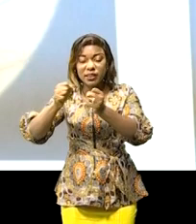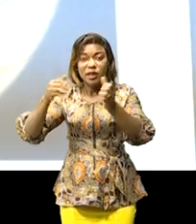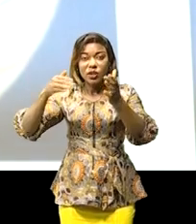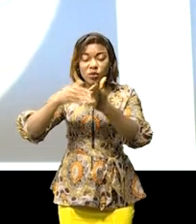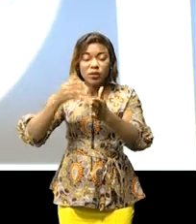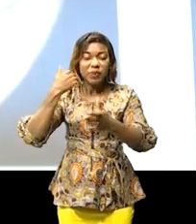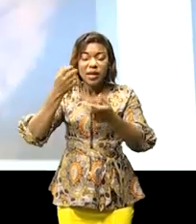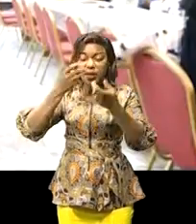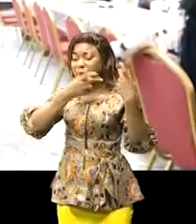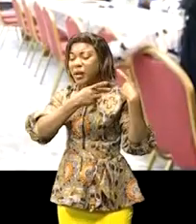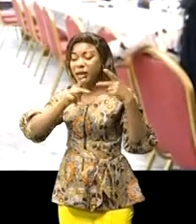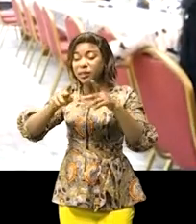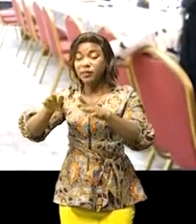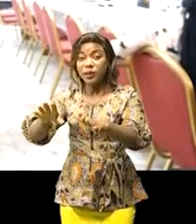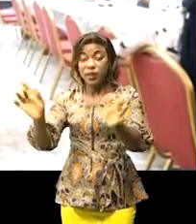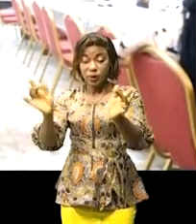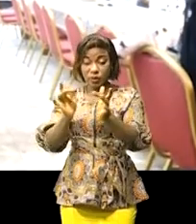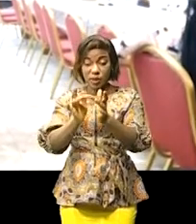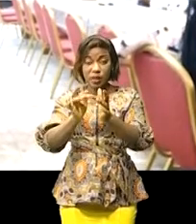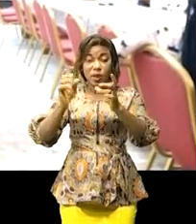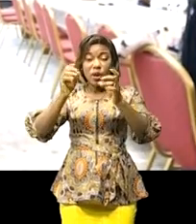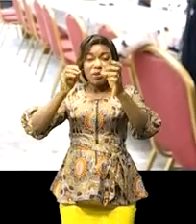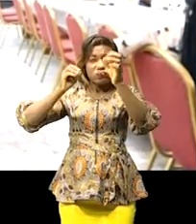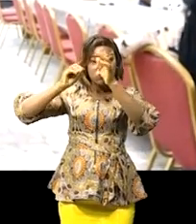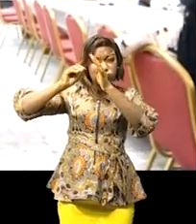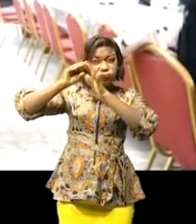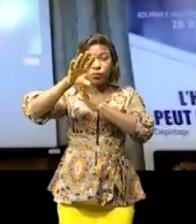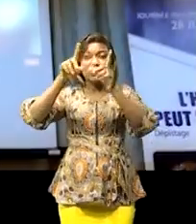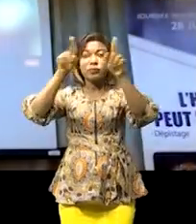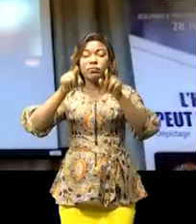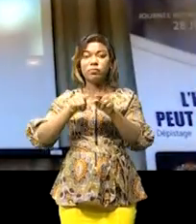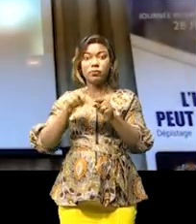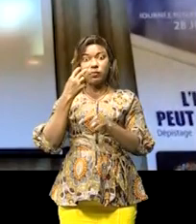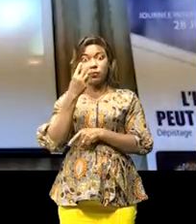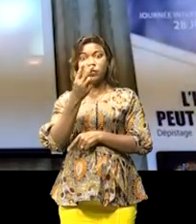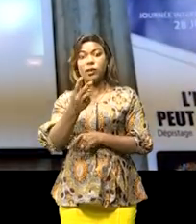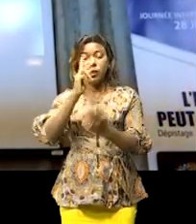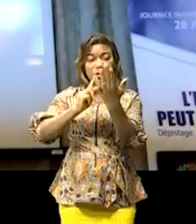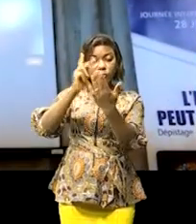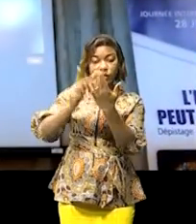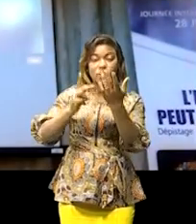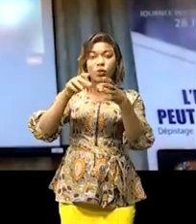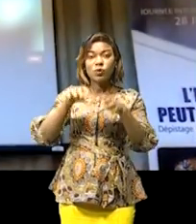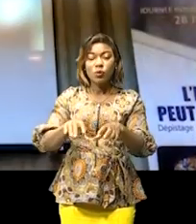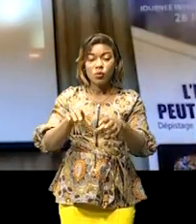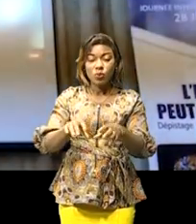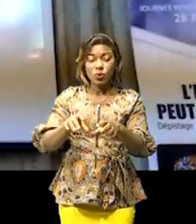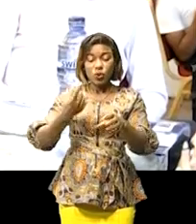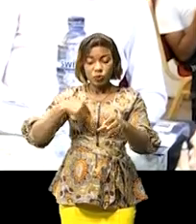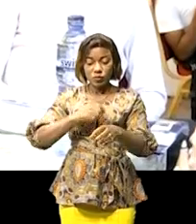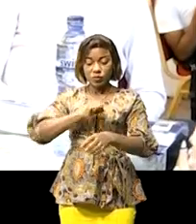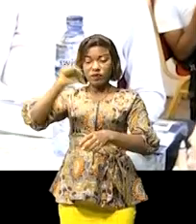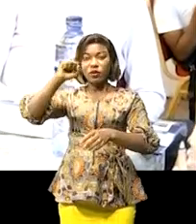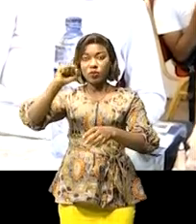cette pandémie. Au cours de cette rencontre, une projection a également été faite sur le programme RDC Tokolonga Hépatite.